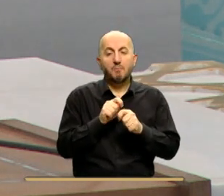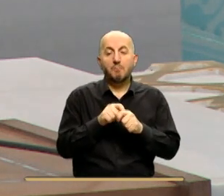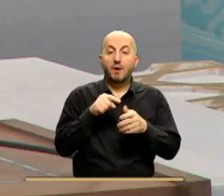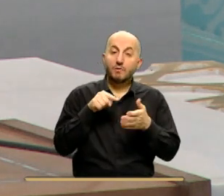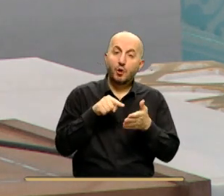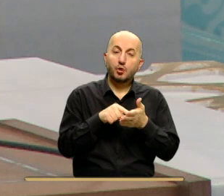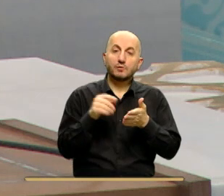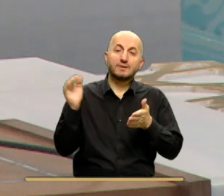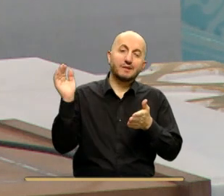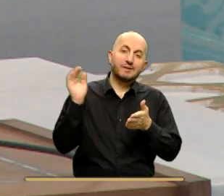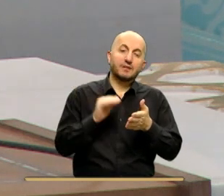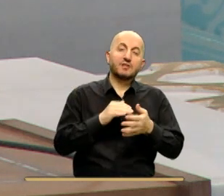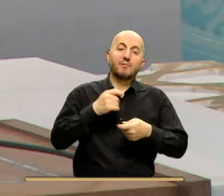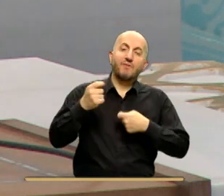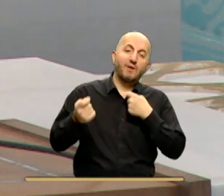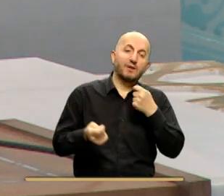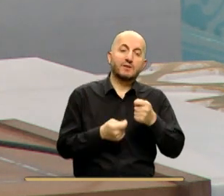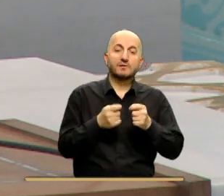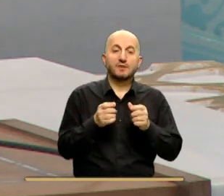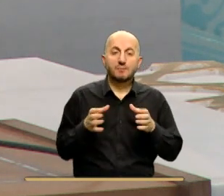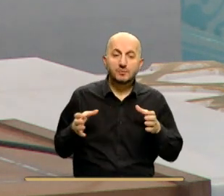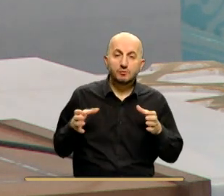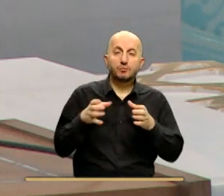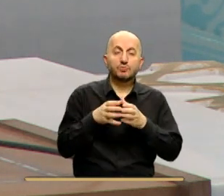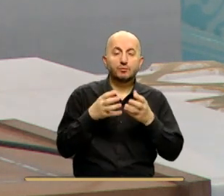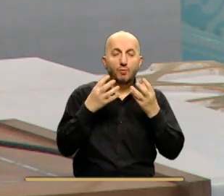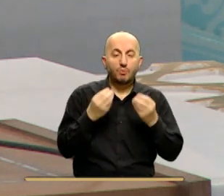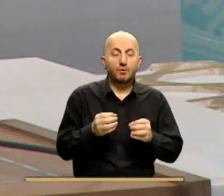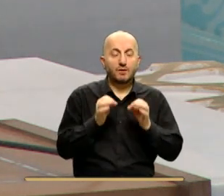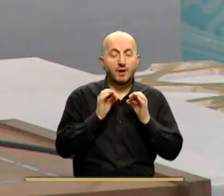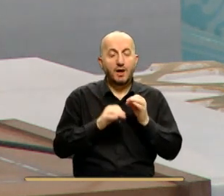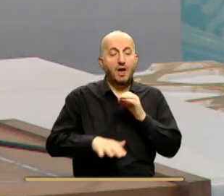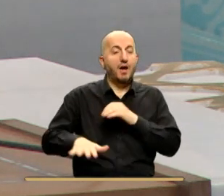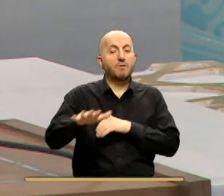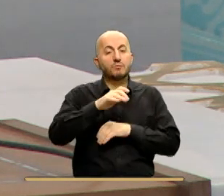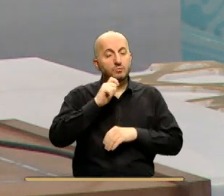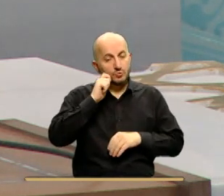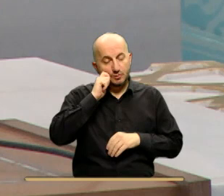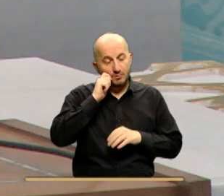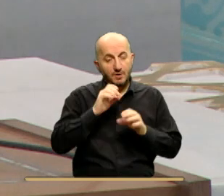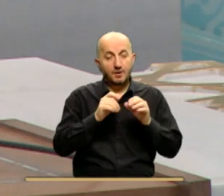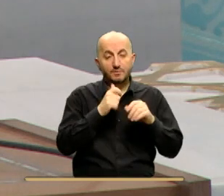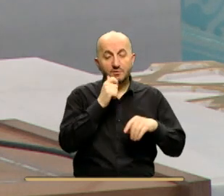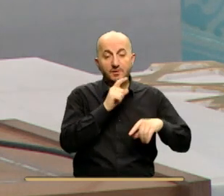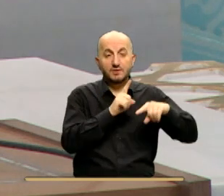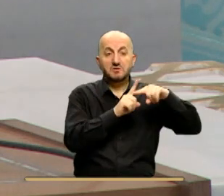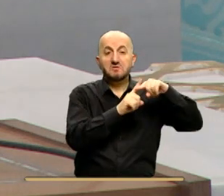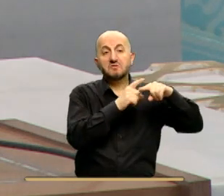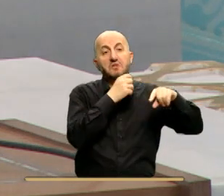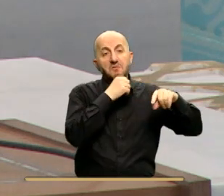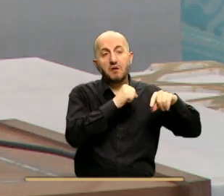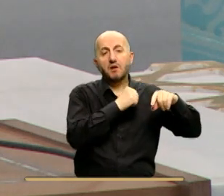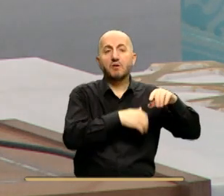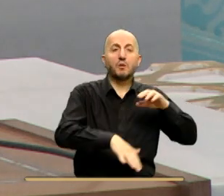getirme faaliyetinin bir bütünü olarak hem Müslümanlara hem de gayrimüslimlere yönelik